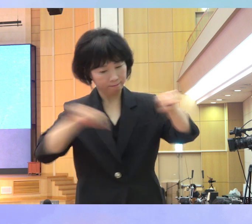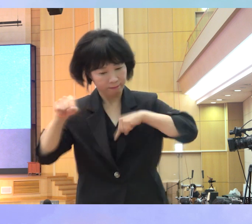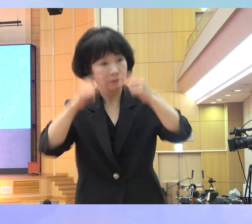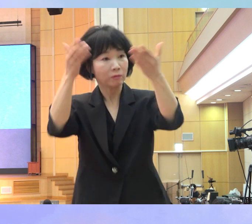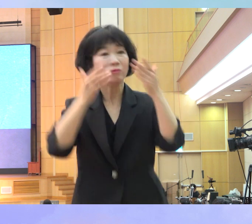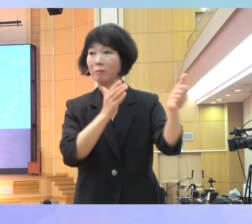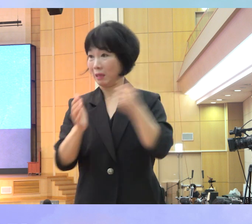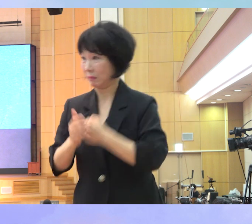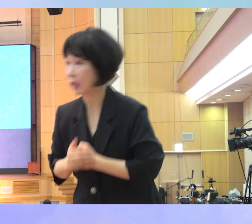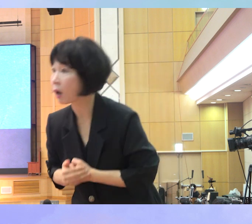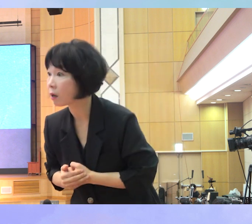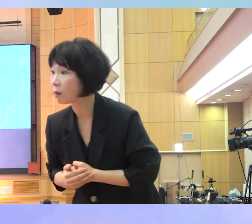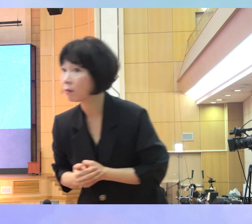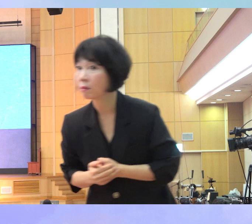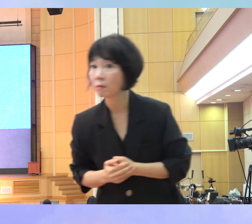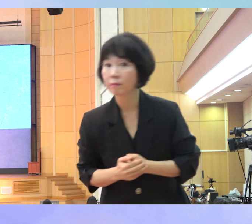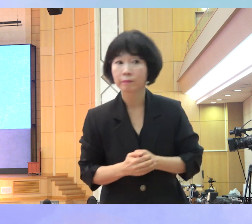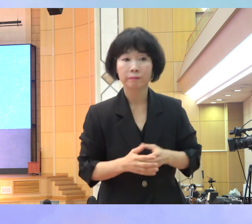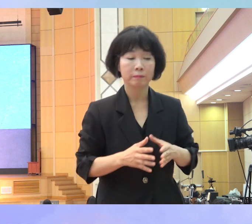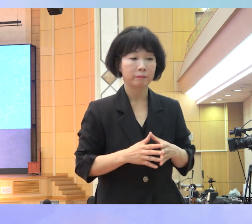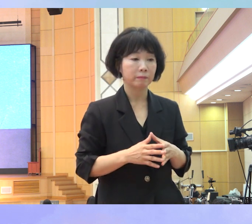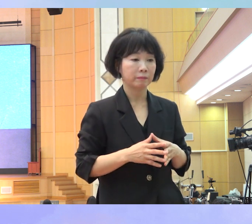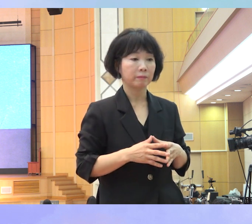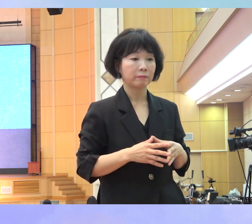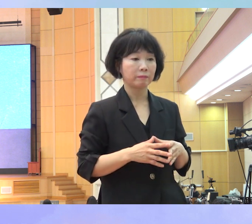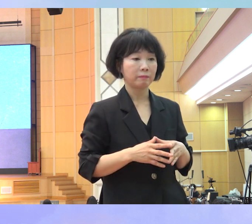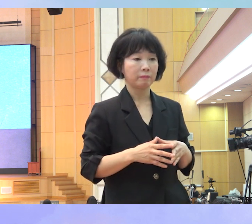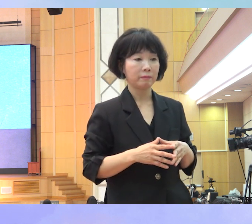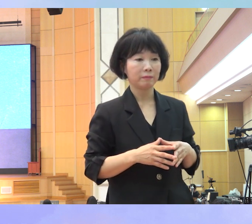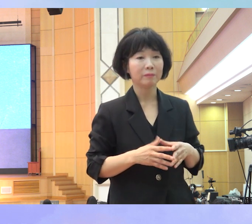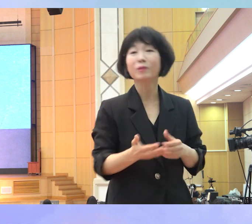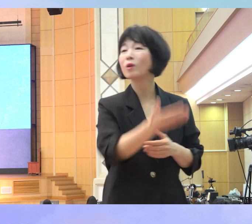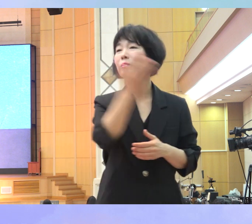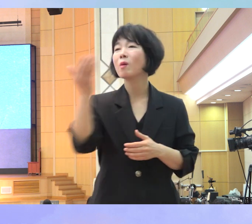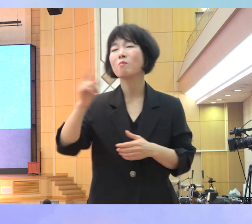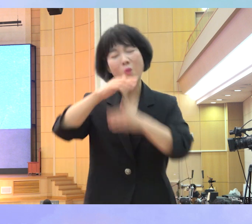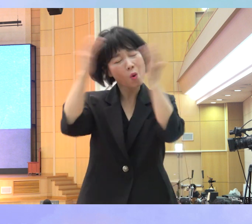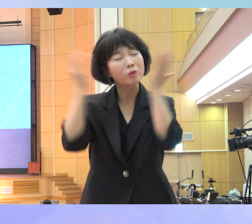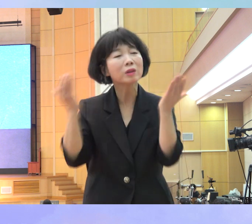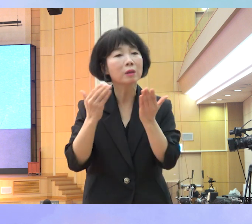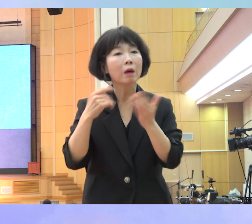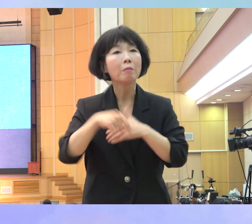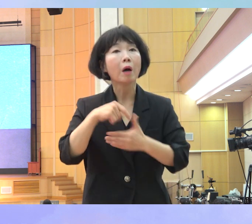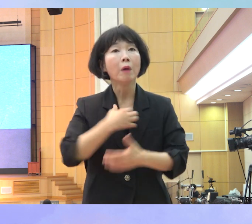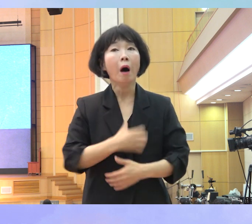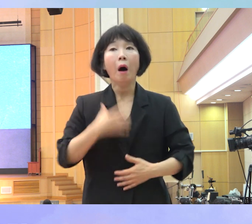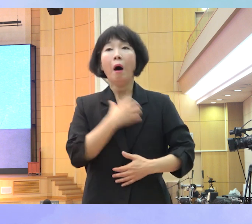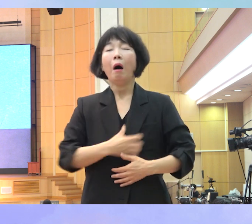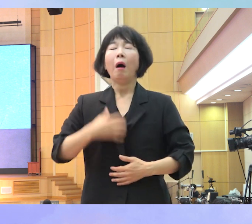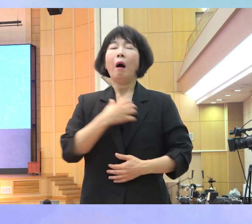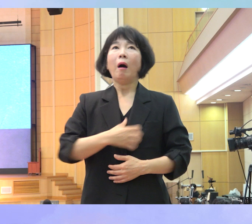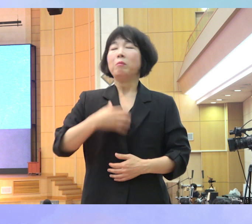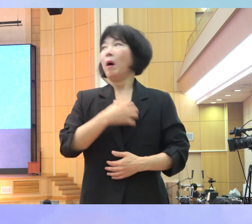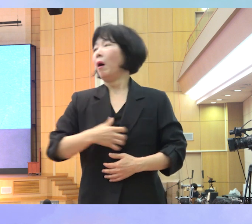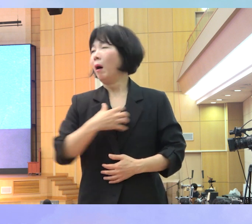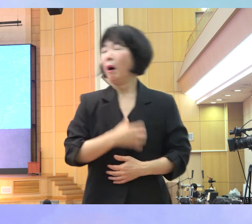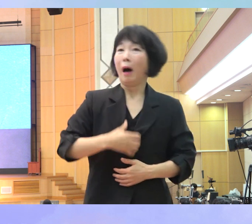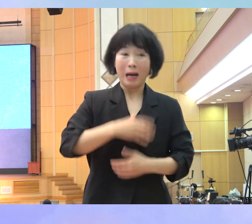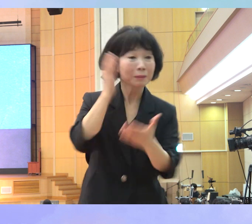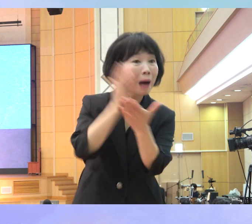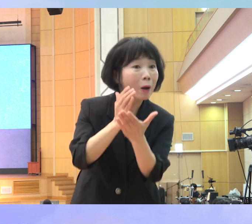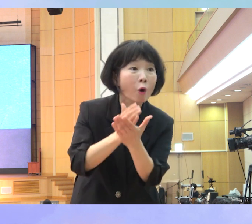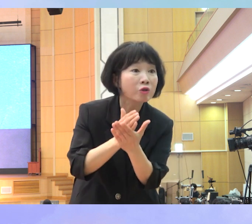달라고. 어떻게 해요? 빌립보서 4장 6절 말씀처럼 아무것도 염려하지 말고 오직 모든 일에 기도와 간구와 감사함으로 너희 구할